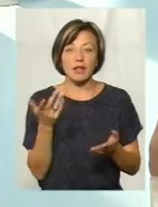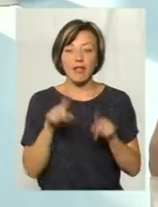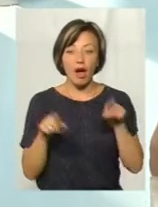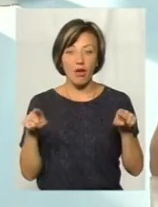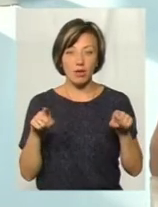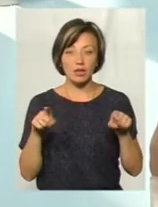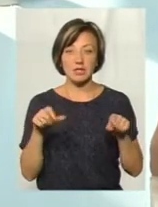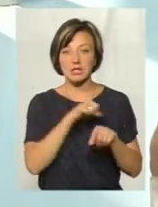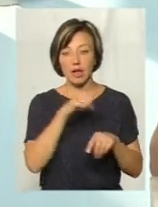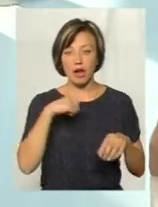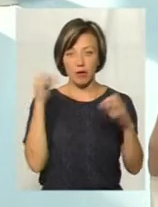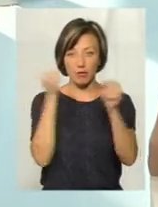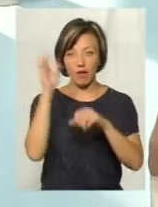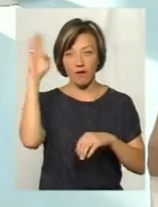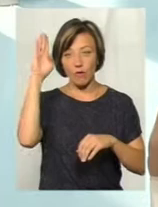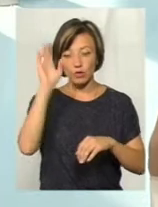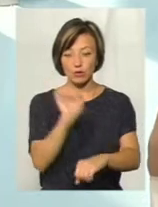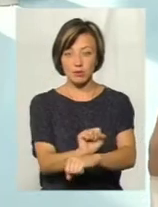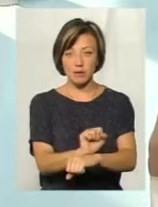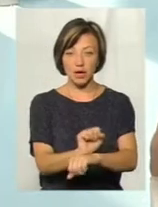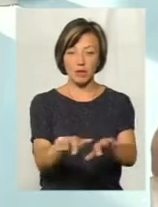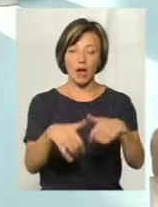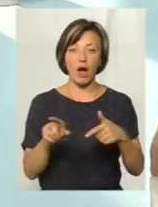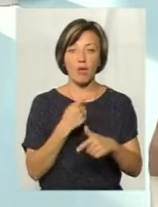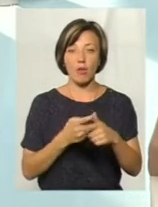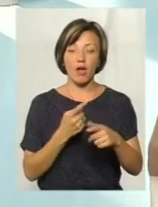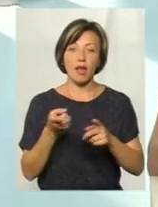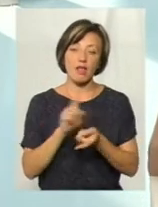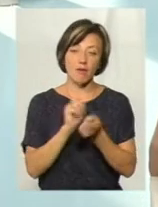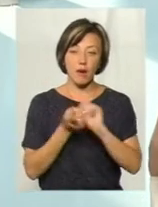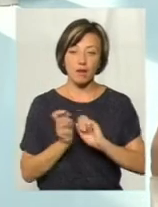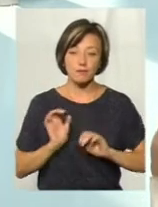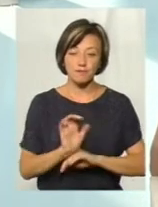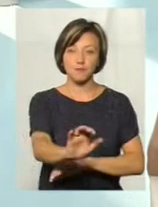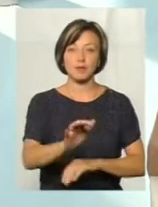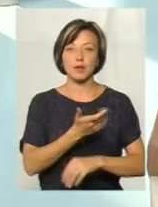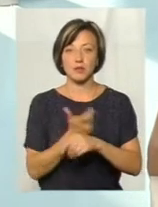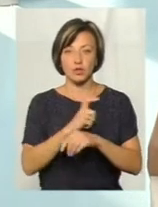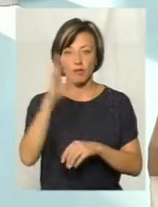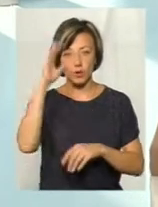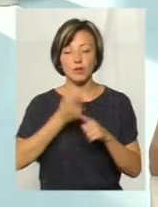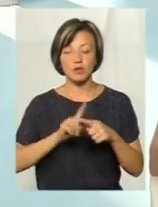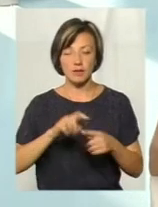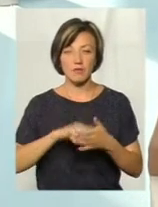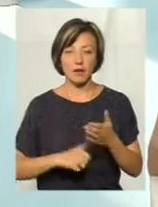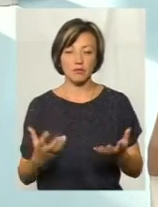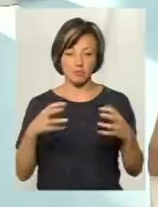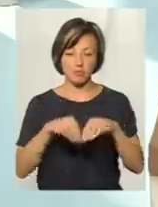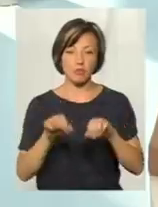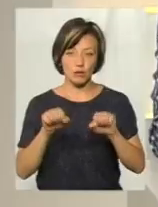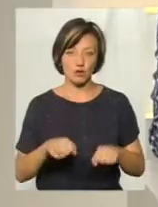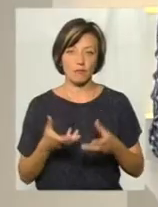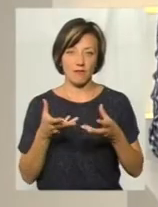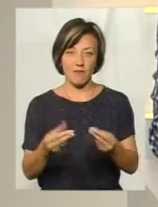або воду зупиняють, забирають, або навпаки більше води пускають. Отут ще ці фактори, які скупно можуть